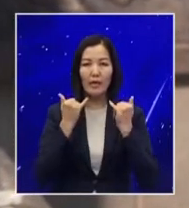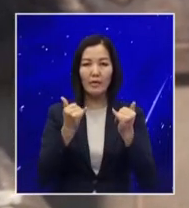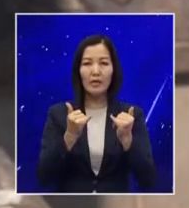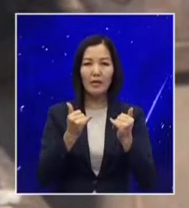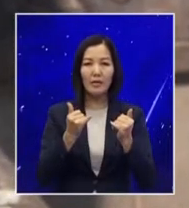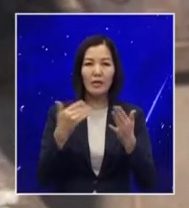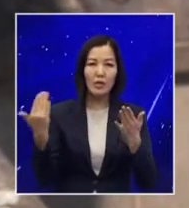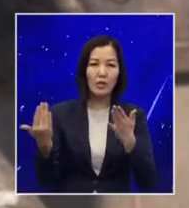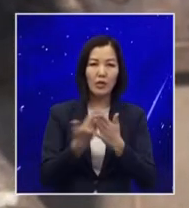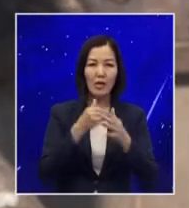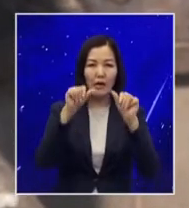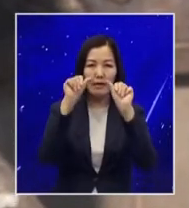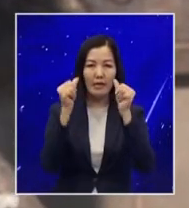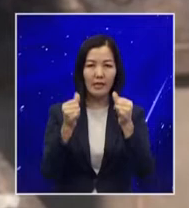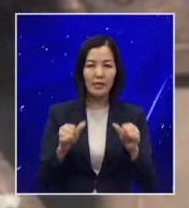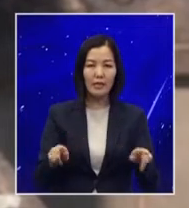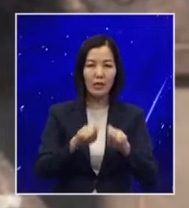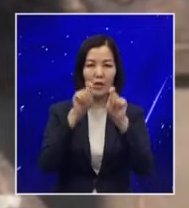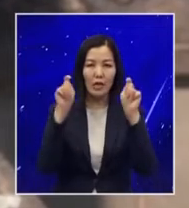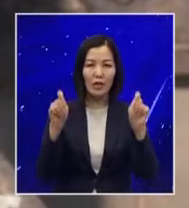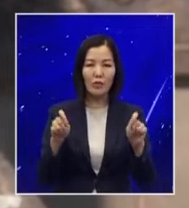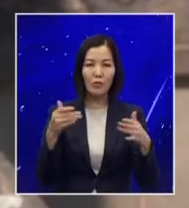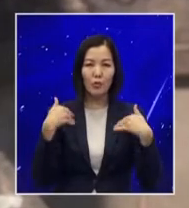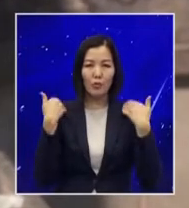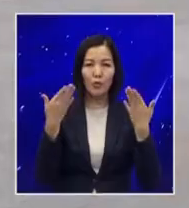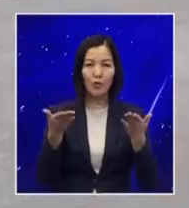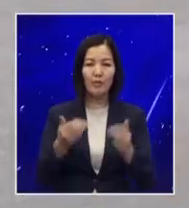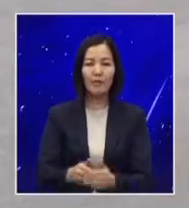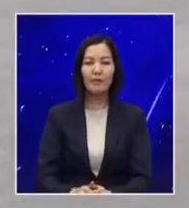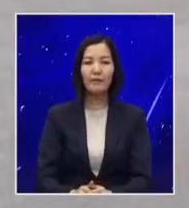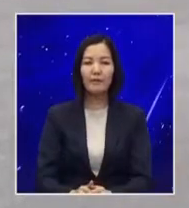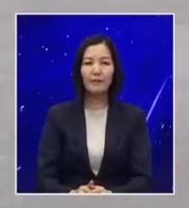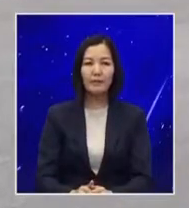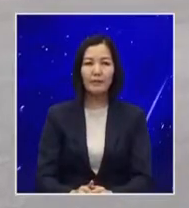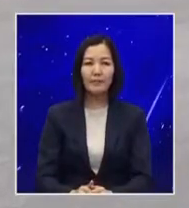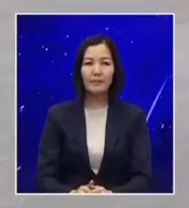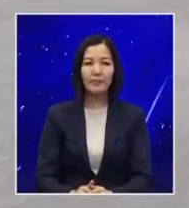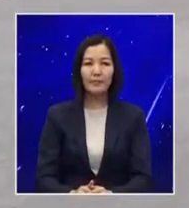жаңа ескерткіштің ашылуымен шын жүректен құттықтаймын.